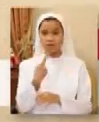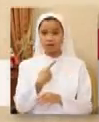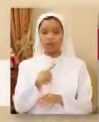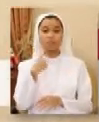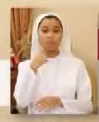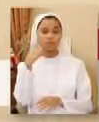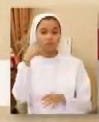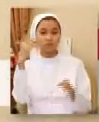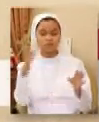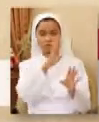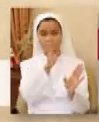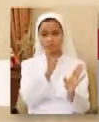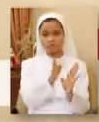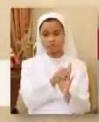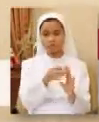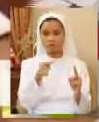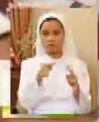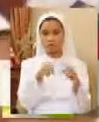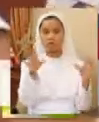community namin.